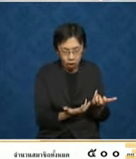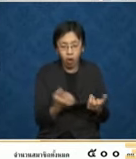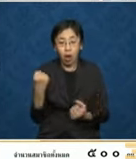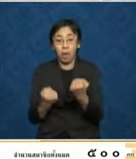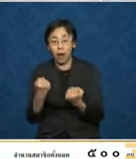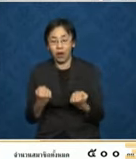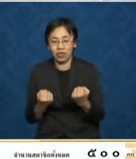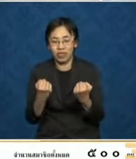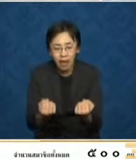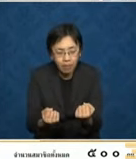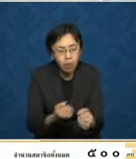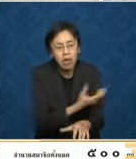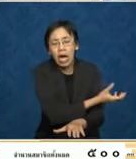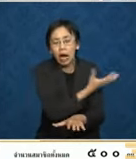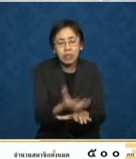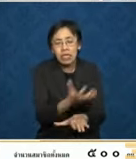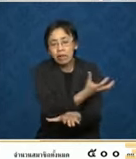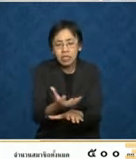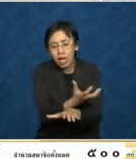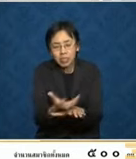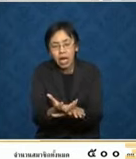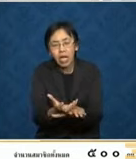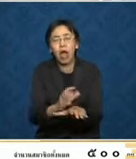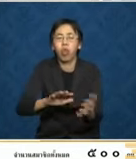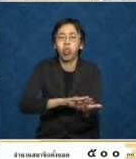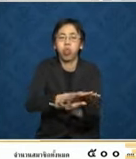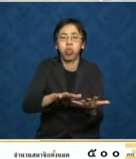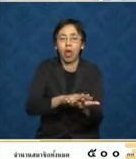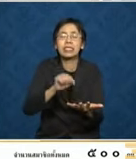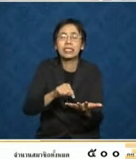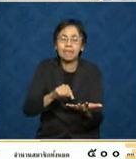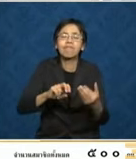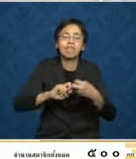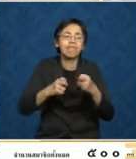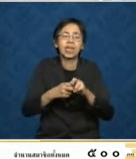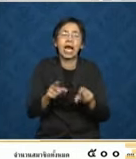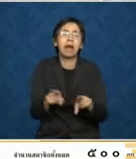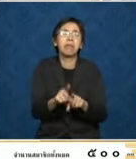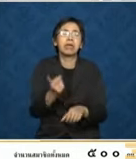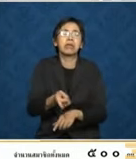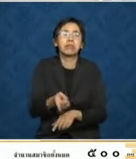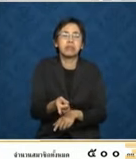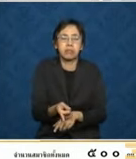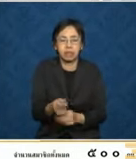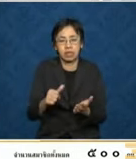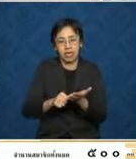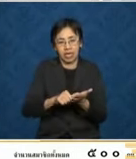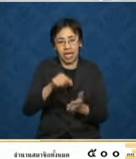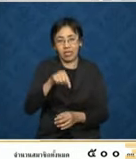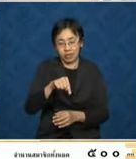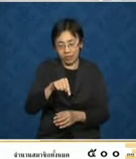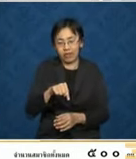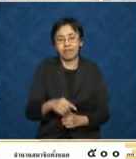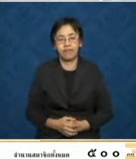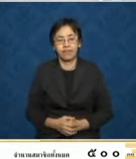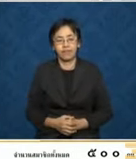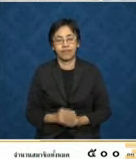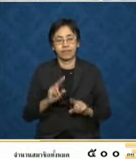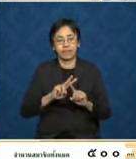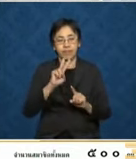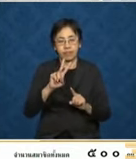บนรถขนขยะก็เลยเรียนท่านประธานครับว่าสิ่งที่สำคัญคือการให้กระทรวงมหาดไทยเนี่ยมาส่งเสริมเรื่องของการคัดแยกขยะตั้งแต่ครัวเรือนส่วนที่2